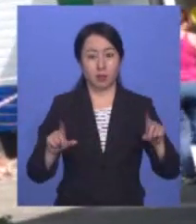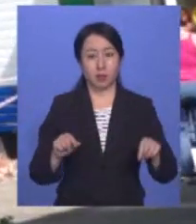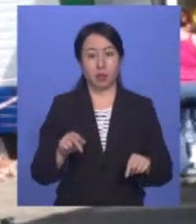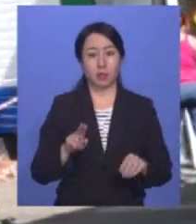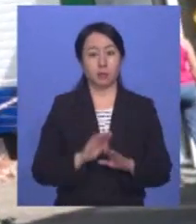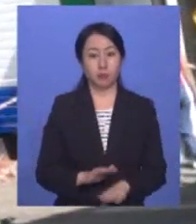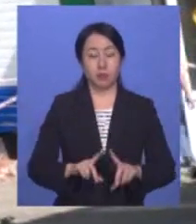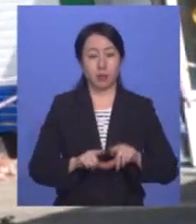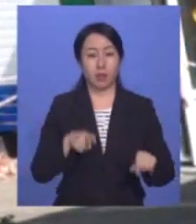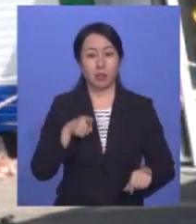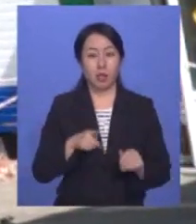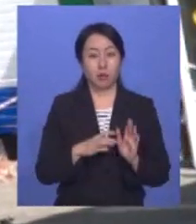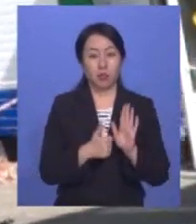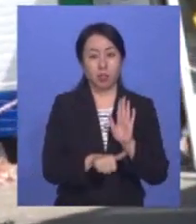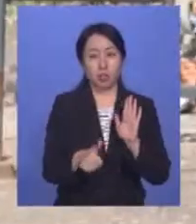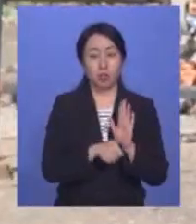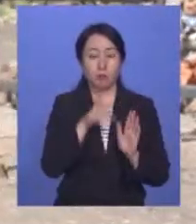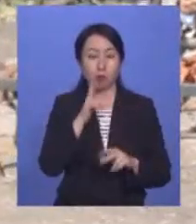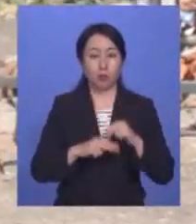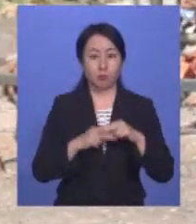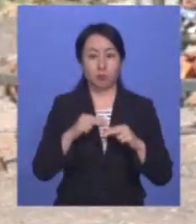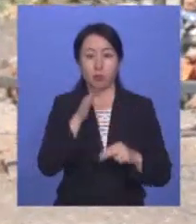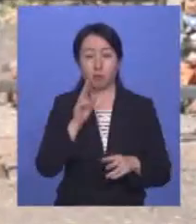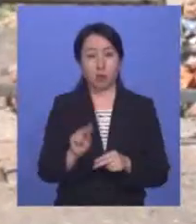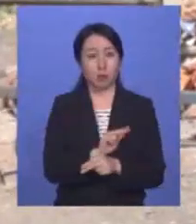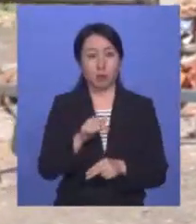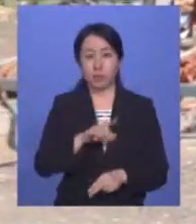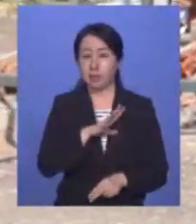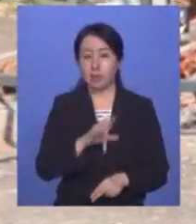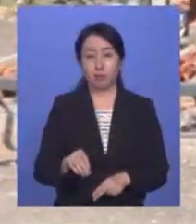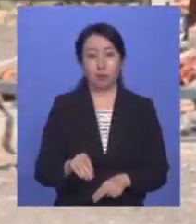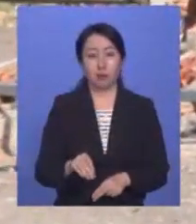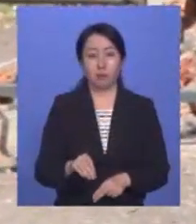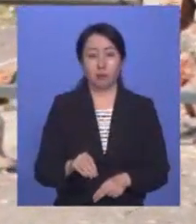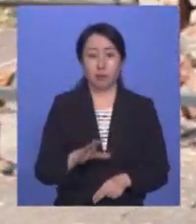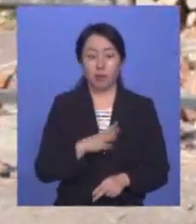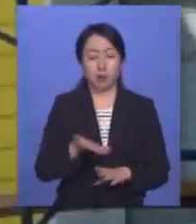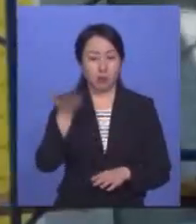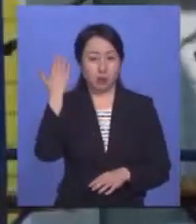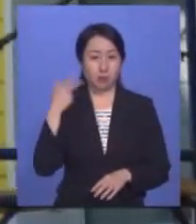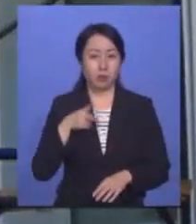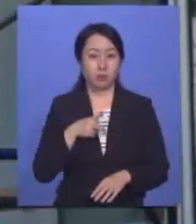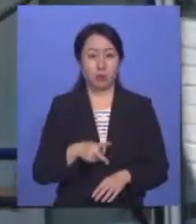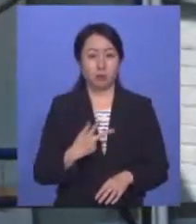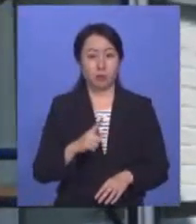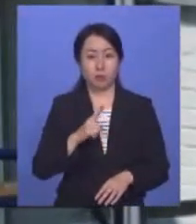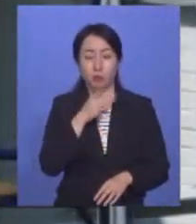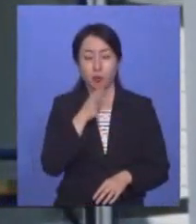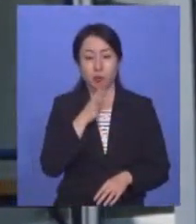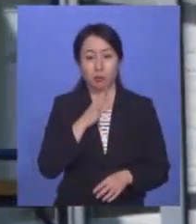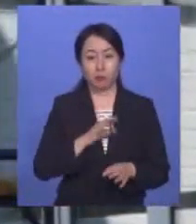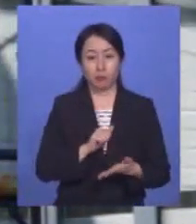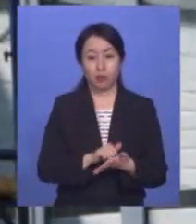ясли-сада 1966 года постройки. С тех пор капитального ремонта здесь не проводили. Назревал он уже давно. В 2021-м